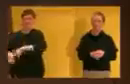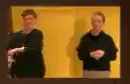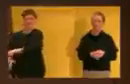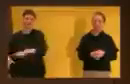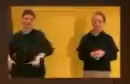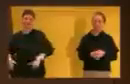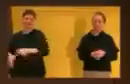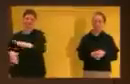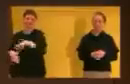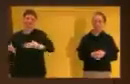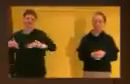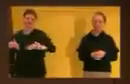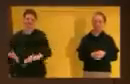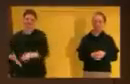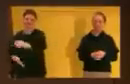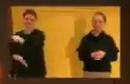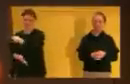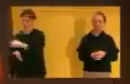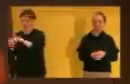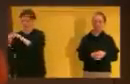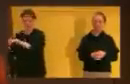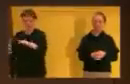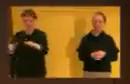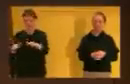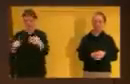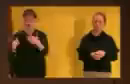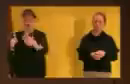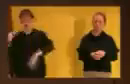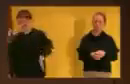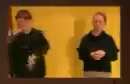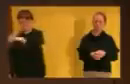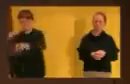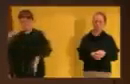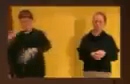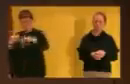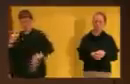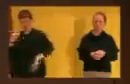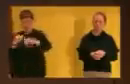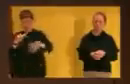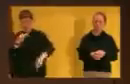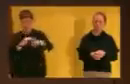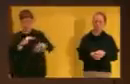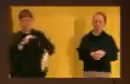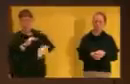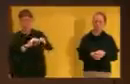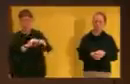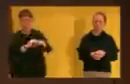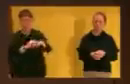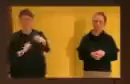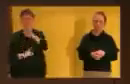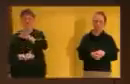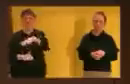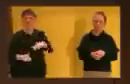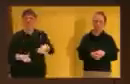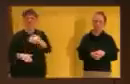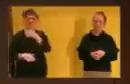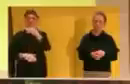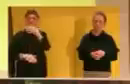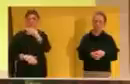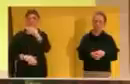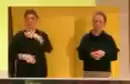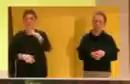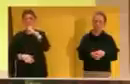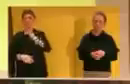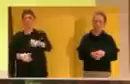des Kinder- und Jugendnotdienstes, welcher bis brechend voll unter das Dach ist. Wie wird das gehandelt? Kann man denn diesen